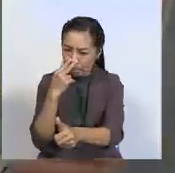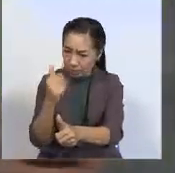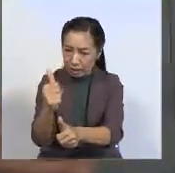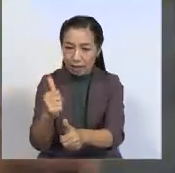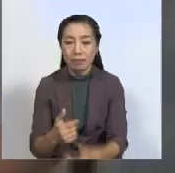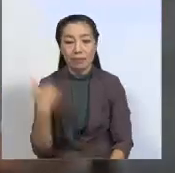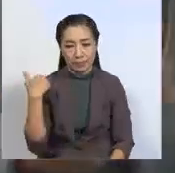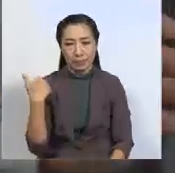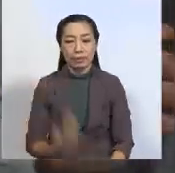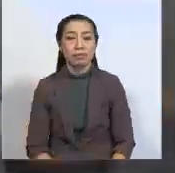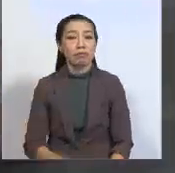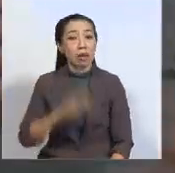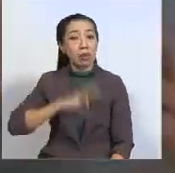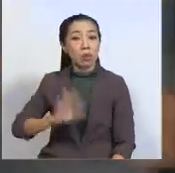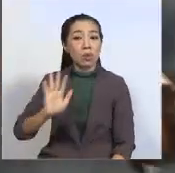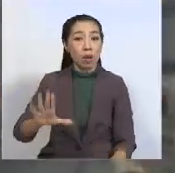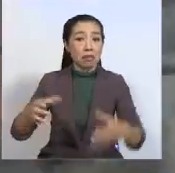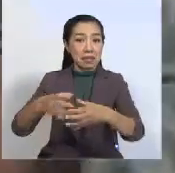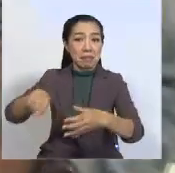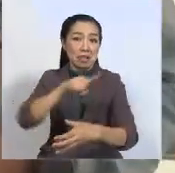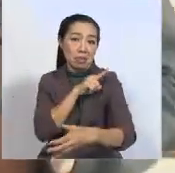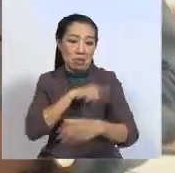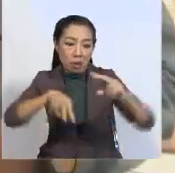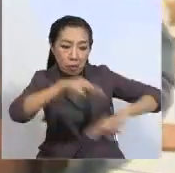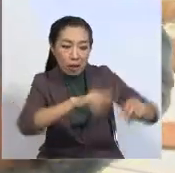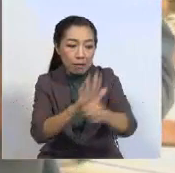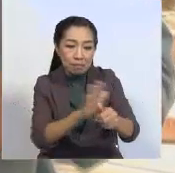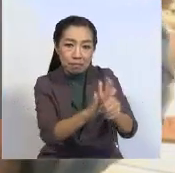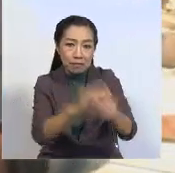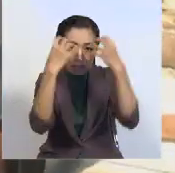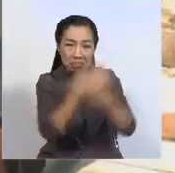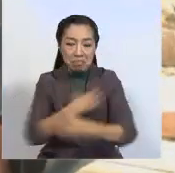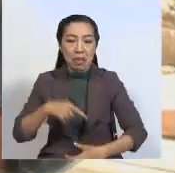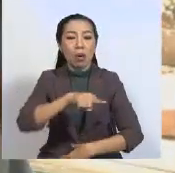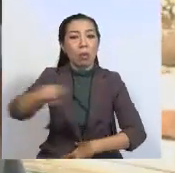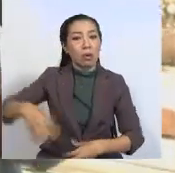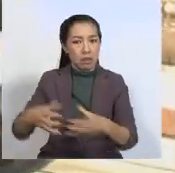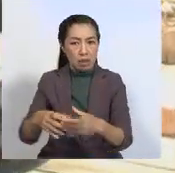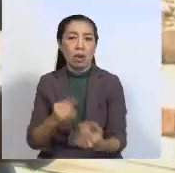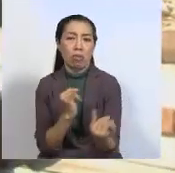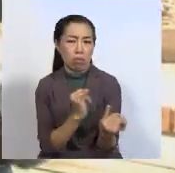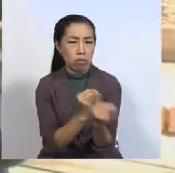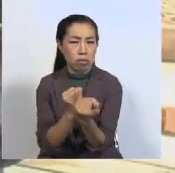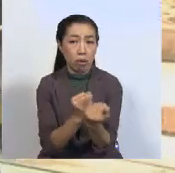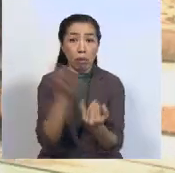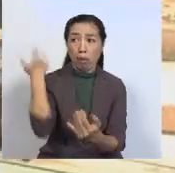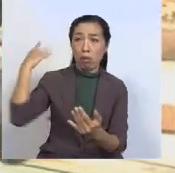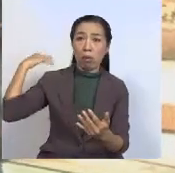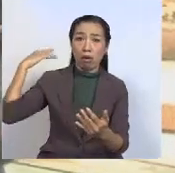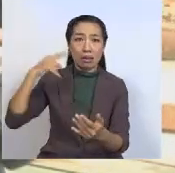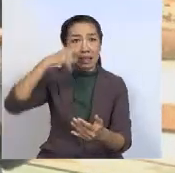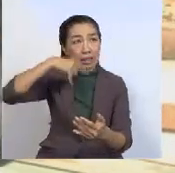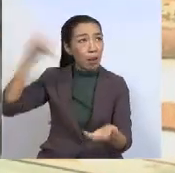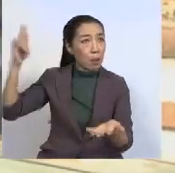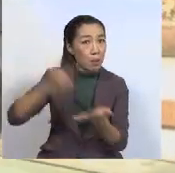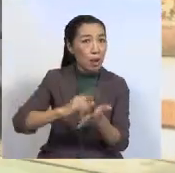นั่นก็คือความรู้สึกนะครับของทีมพี่เลี้ยงซึ่งเป็นหัวหน้าทีมพี่เลี้ยงที่ถือว่าผูกพันและก็ดูแลช่วงมาตั้งแต่วันแรกที่เดินทางมายังประเทศไ